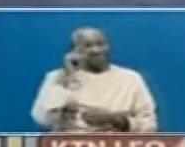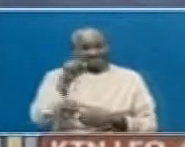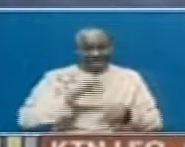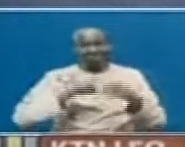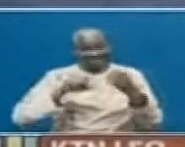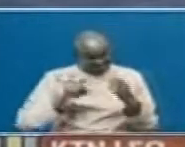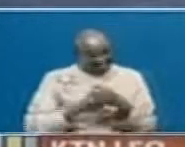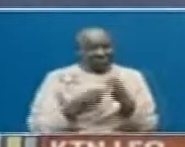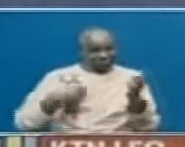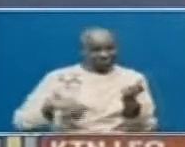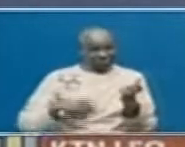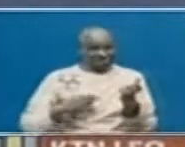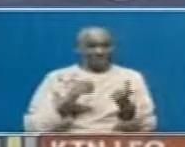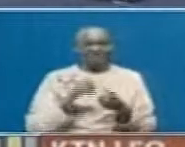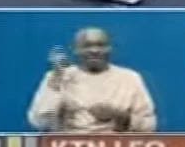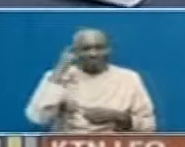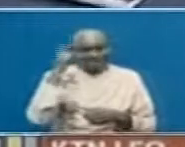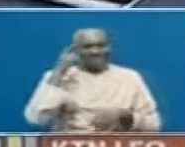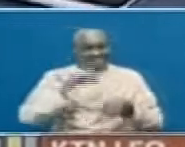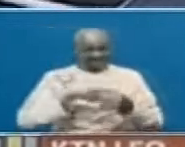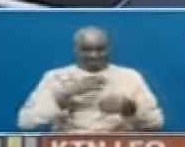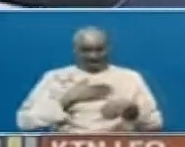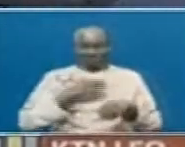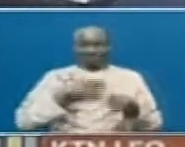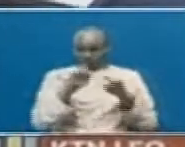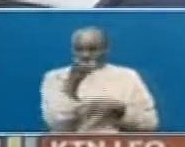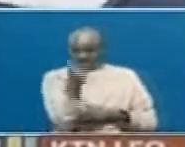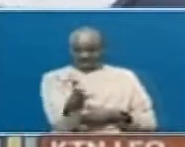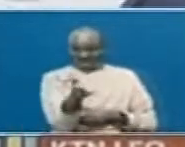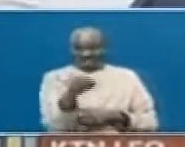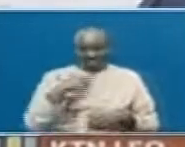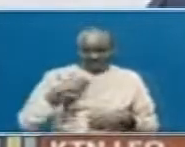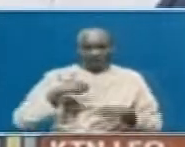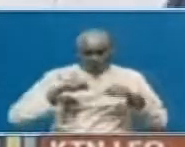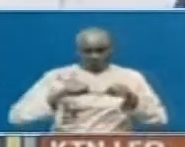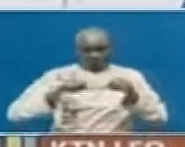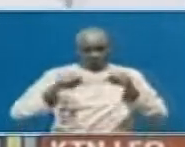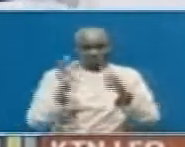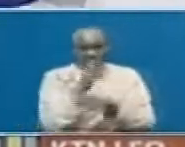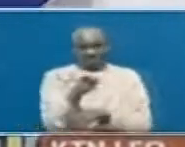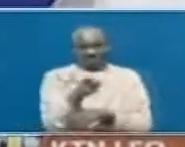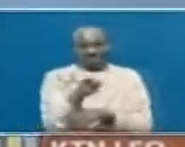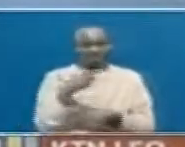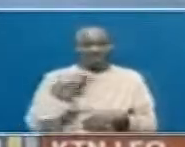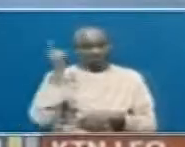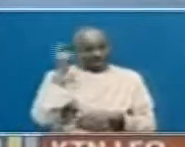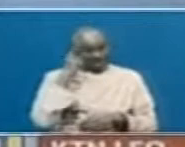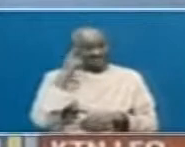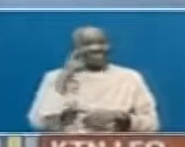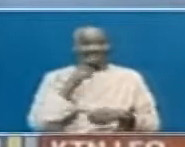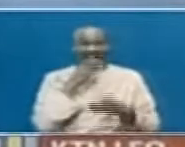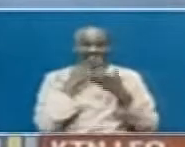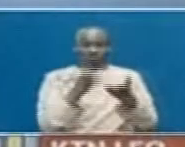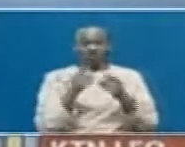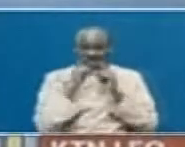wale wimbo pale. Naam. Unaweza kukumbusha siku zangu nilipokuwa katika studio nikifanya ile continuity yani. mtangazaji wa zamu.